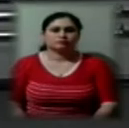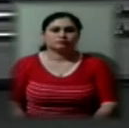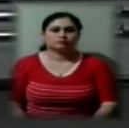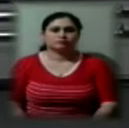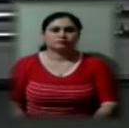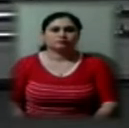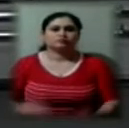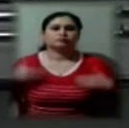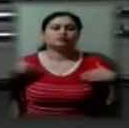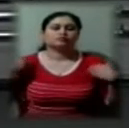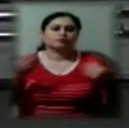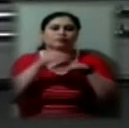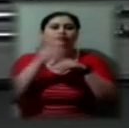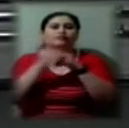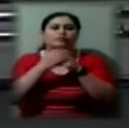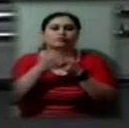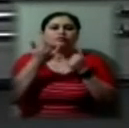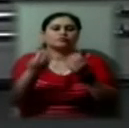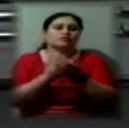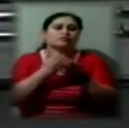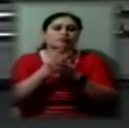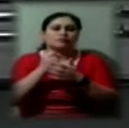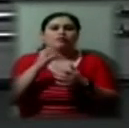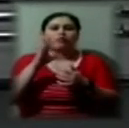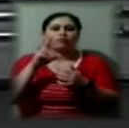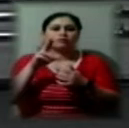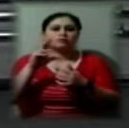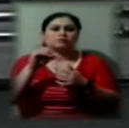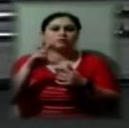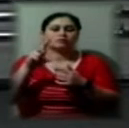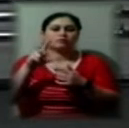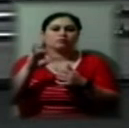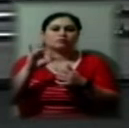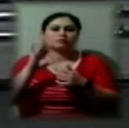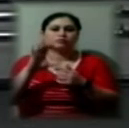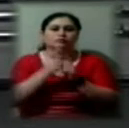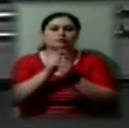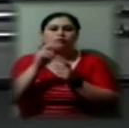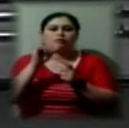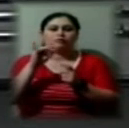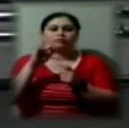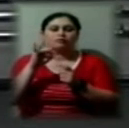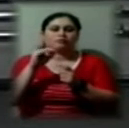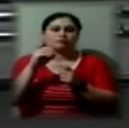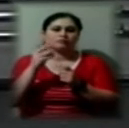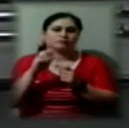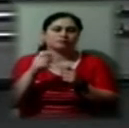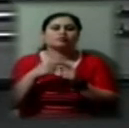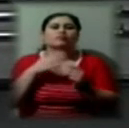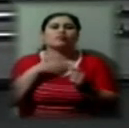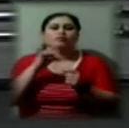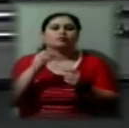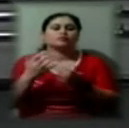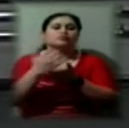Добрий вечір. В прямому ефірі новини на Суспільному. У студії Оксана Хлєбус, Сурда Перекла та Ліна Краєвська. Наші кореспонденти підготували